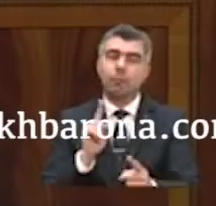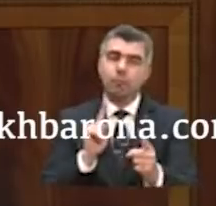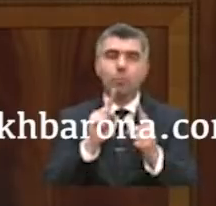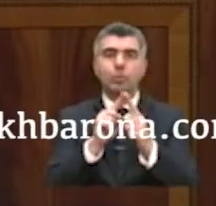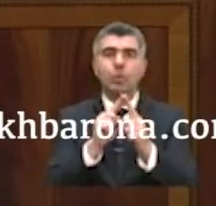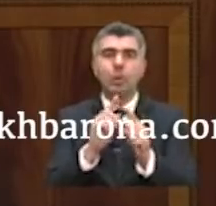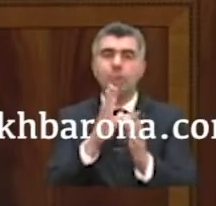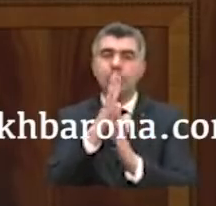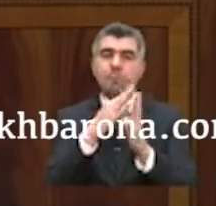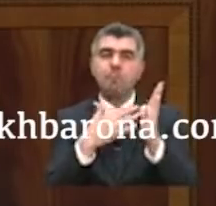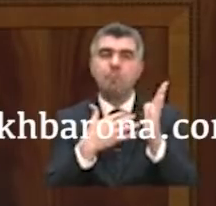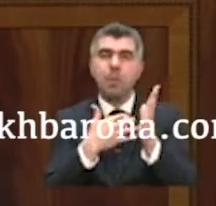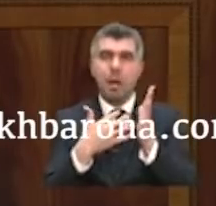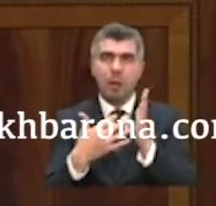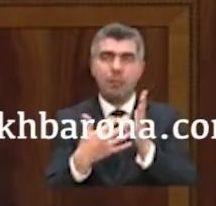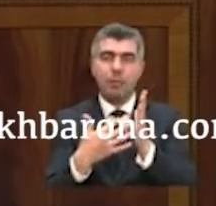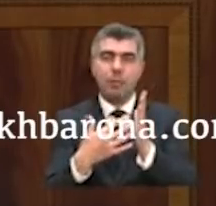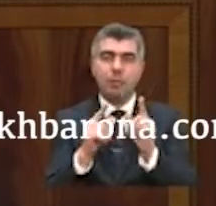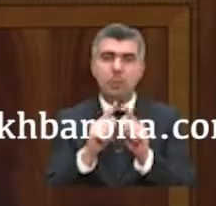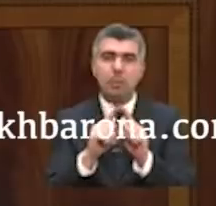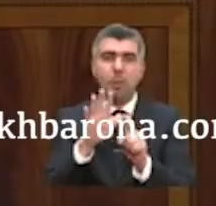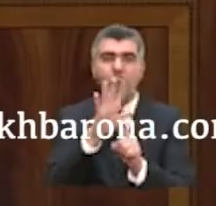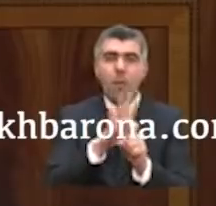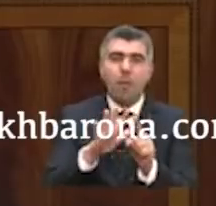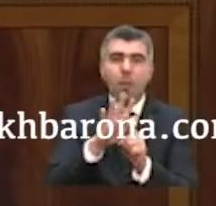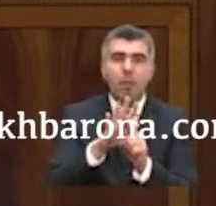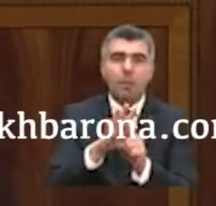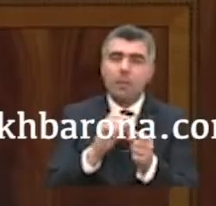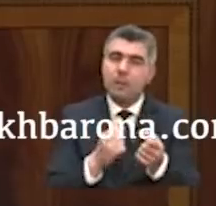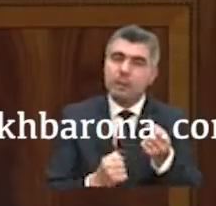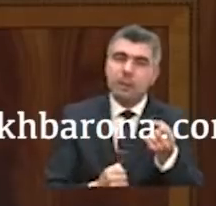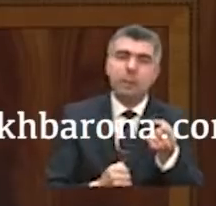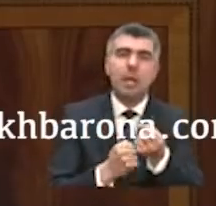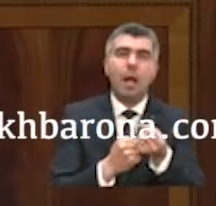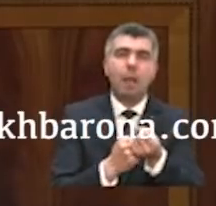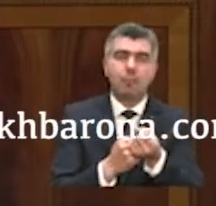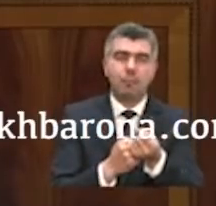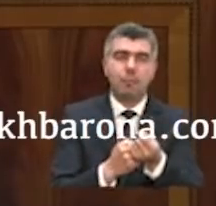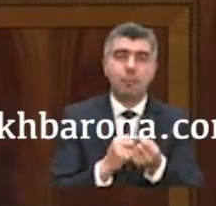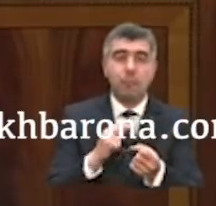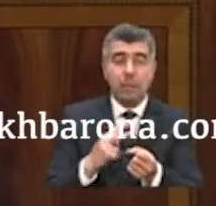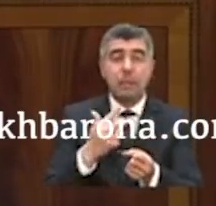ديال الهشاشه اللي كتمس الناس وكندعموها، وهذه راه